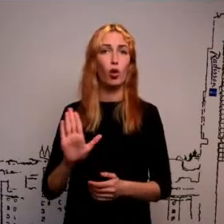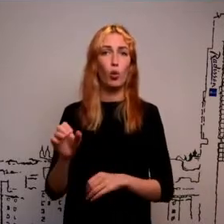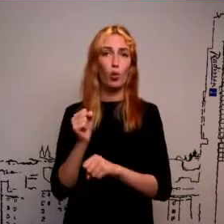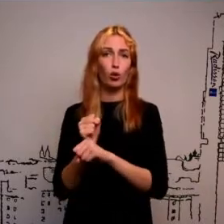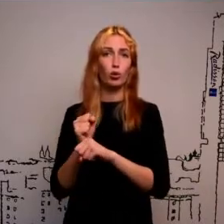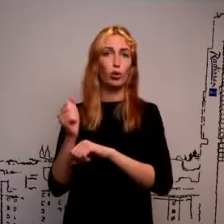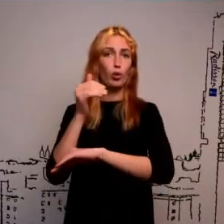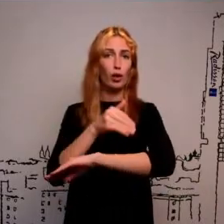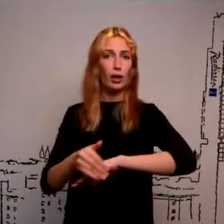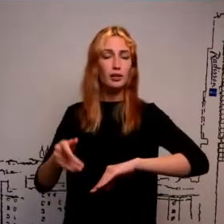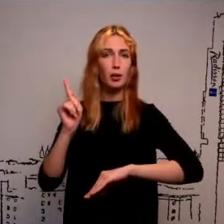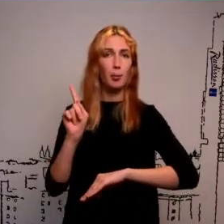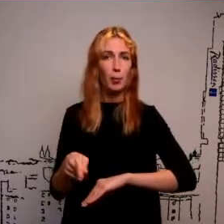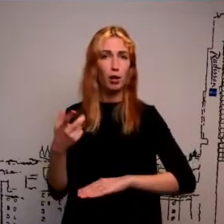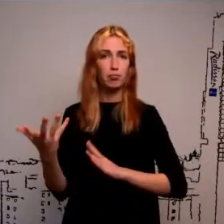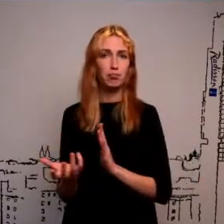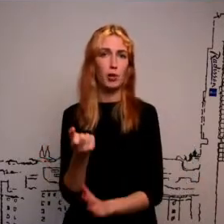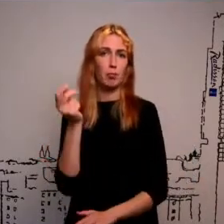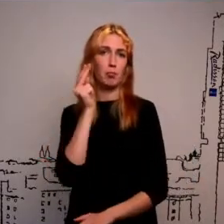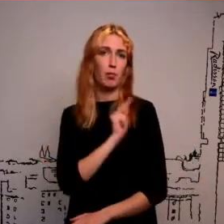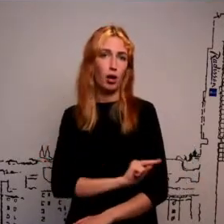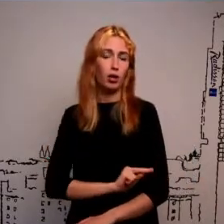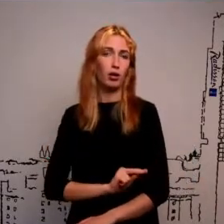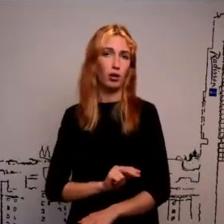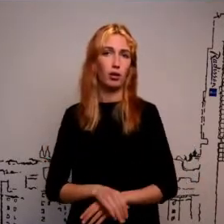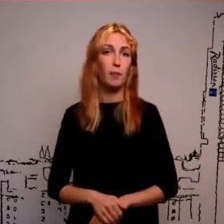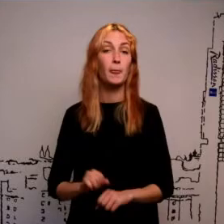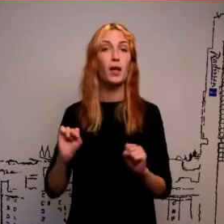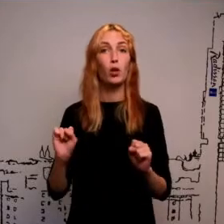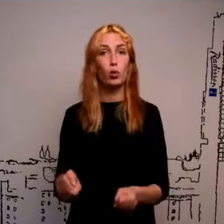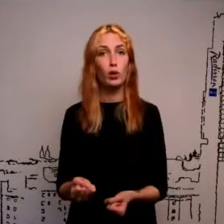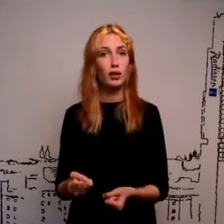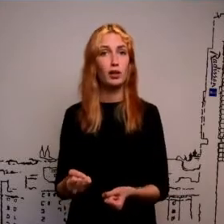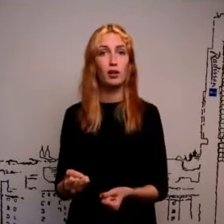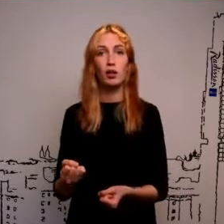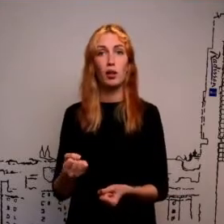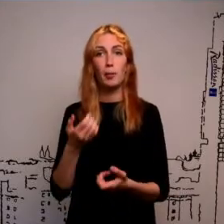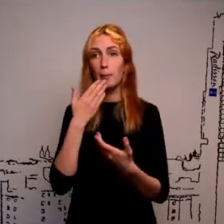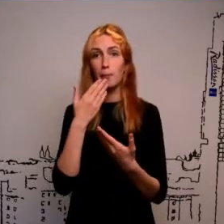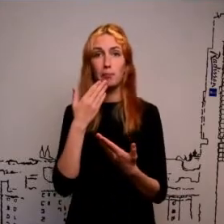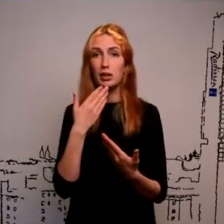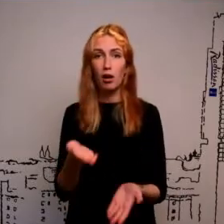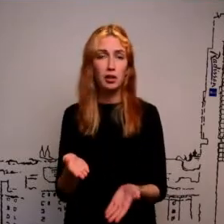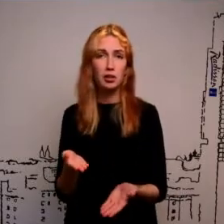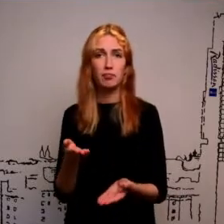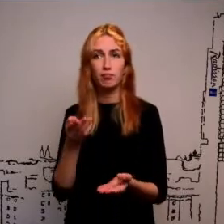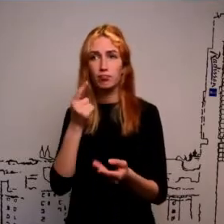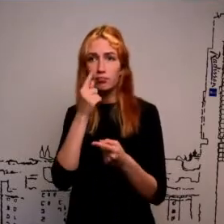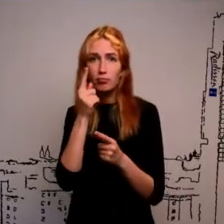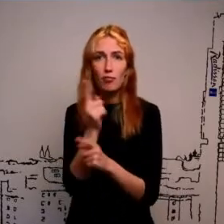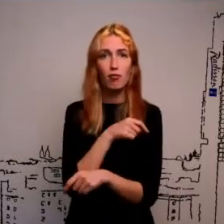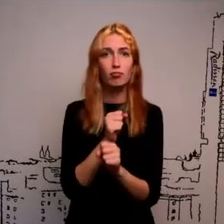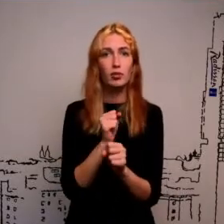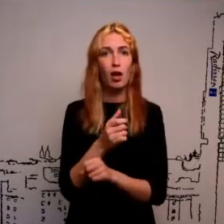saama nagu töötasu. Ja kui te tahate teha midagi tagasi millegi tõttu,